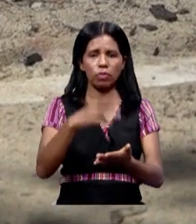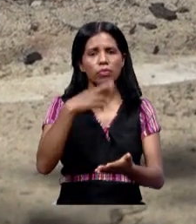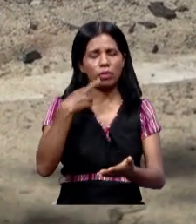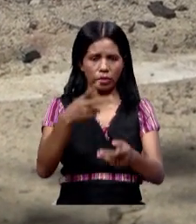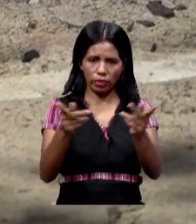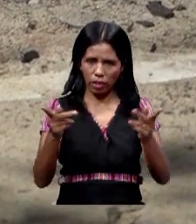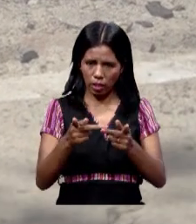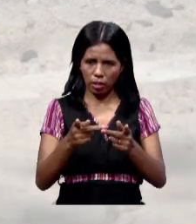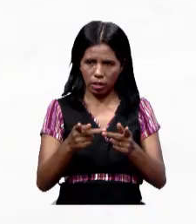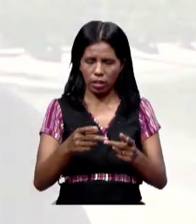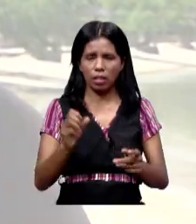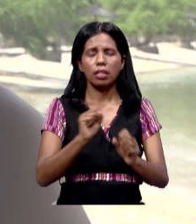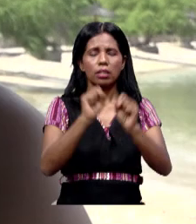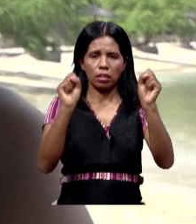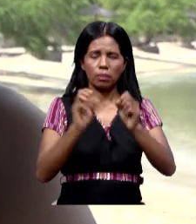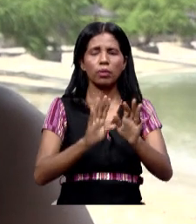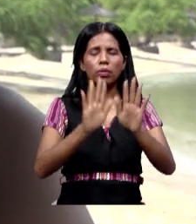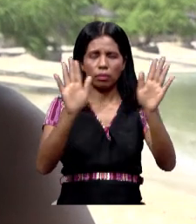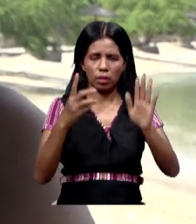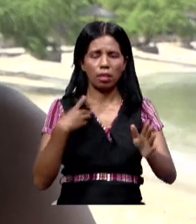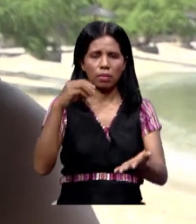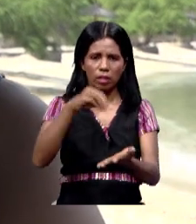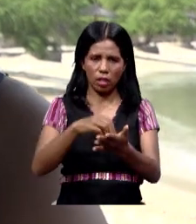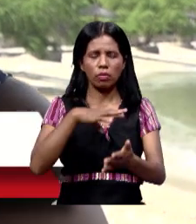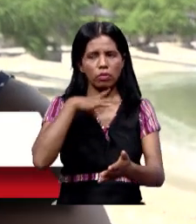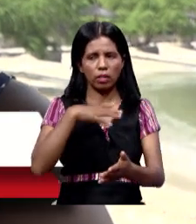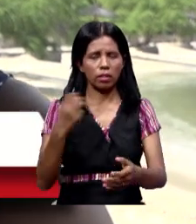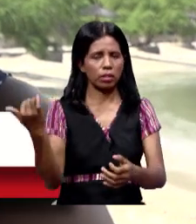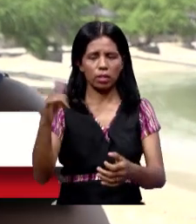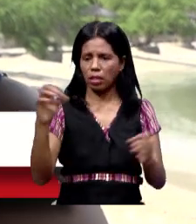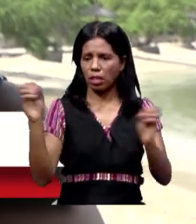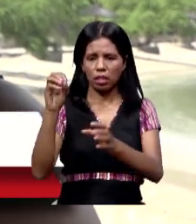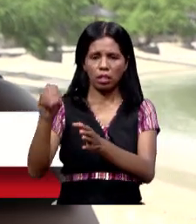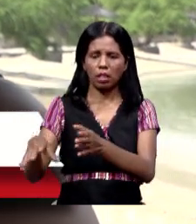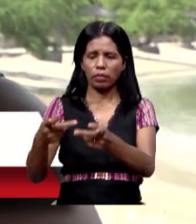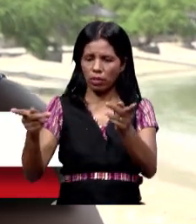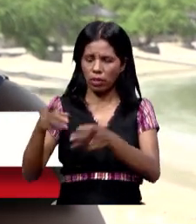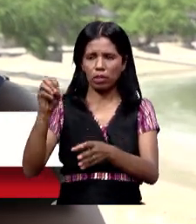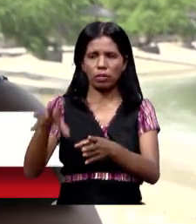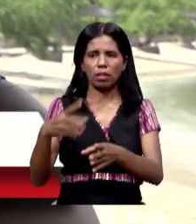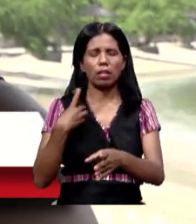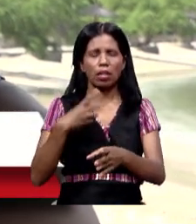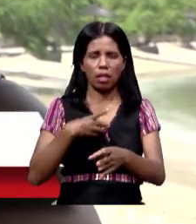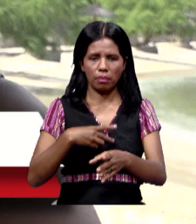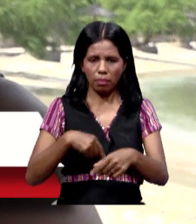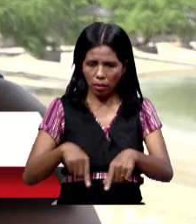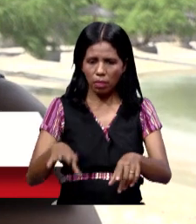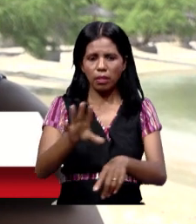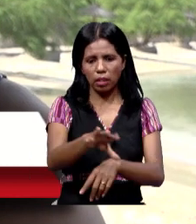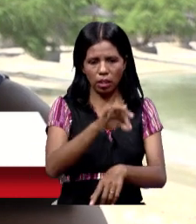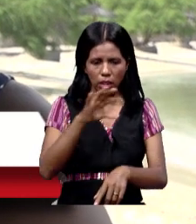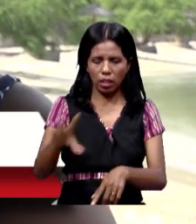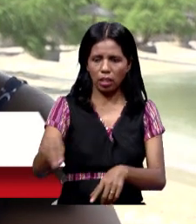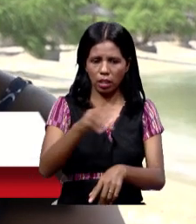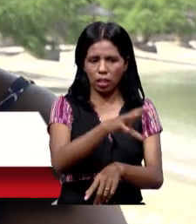kono sa sabu domingo anta sampa sir sue dia ke bala ke sue sampa da sue lekar tas tasibu ami hiri tutu sir